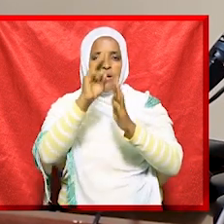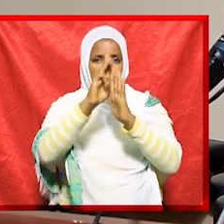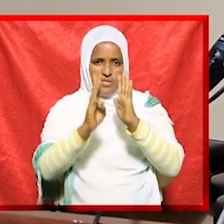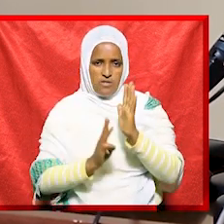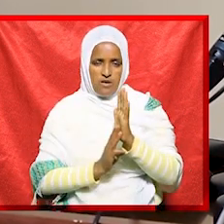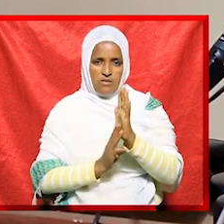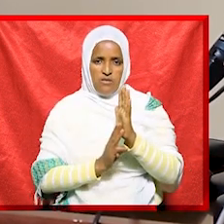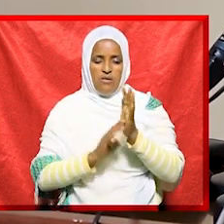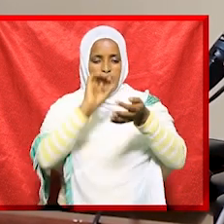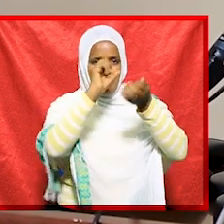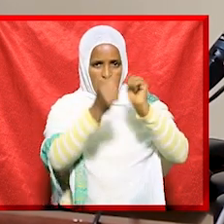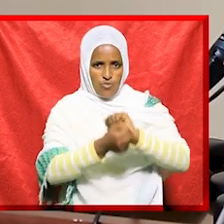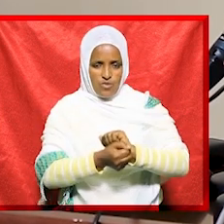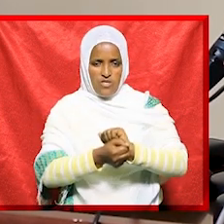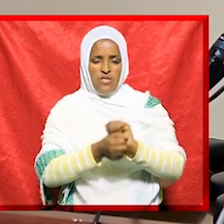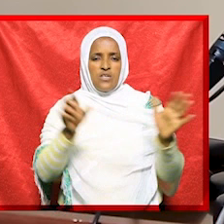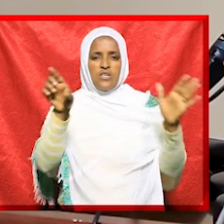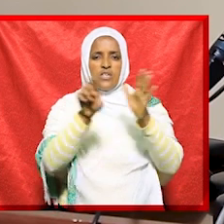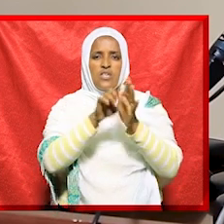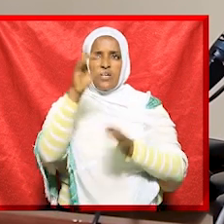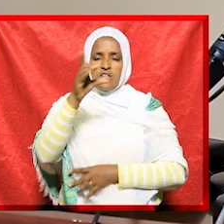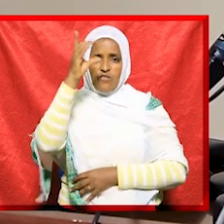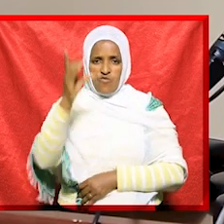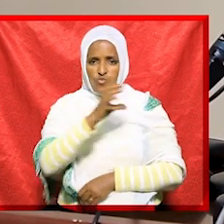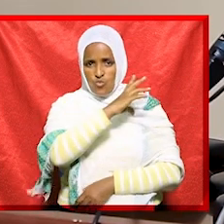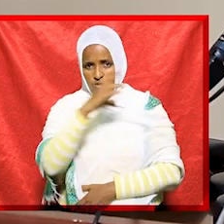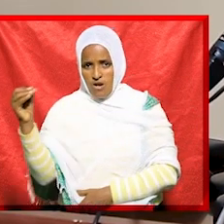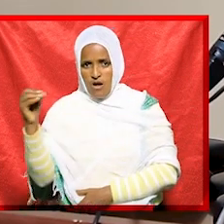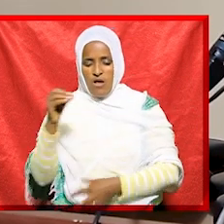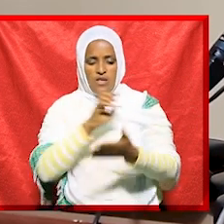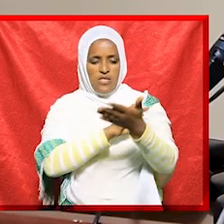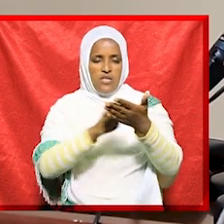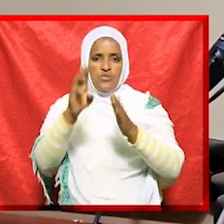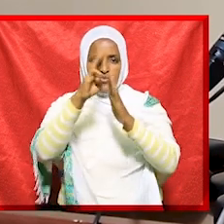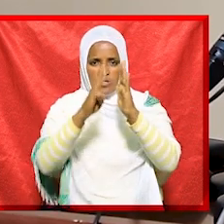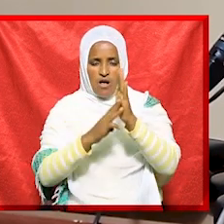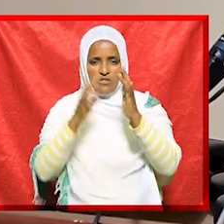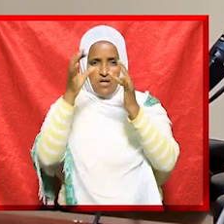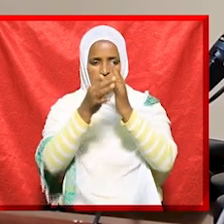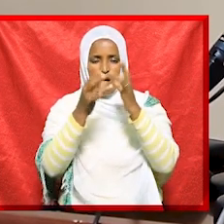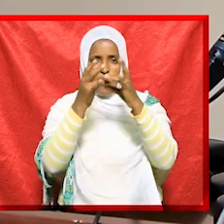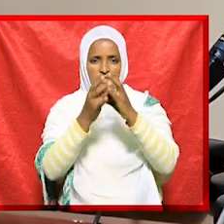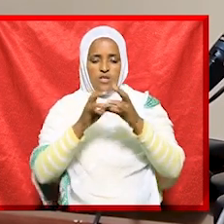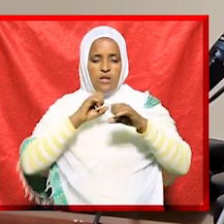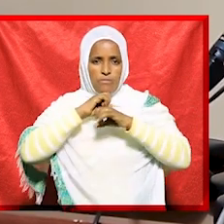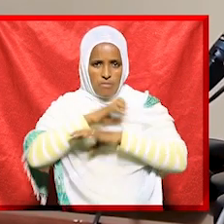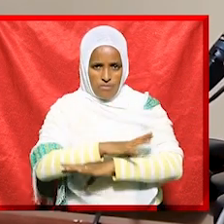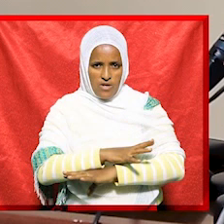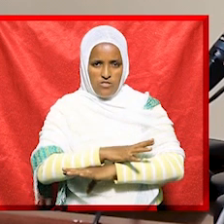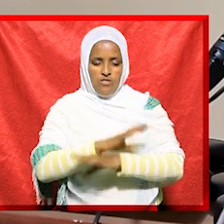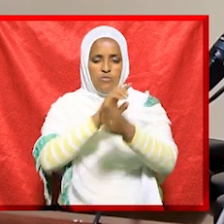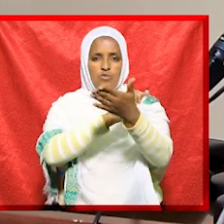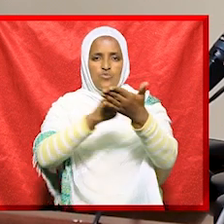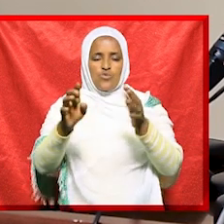መልካም ስነ ምግባር የሚለውጥ ህገ ተፈጥሮንና የተቀደሰውን ስርዓተ ጋብቻን